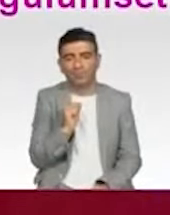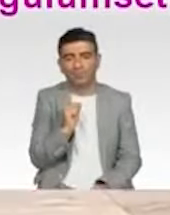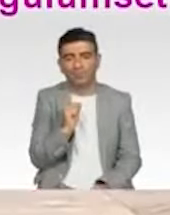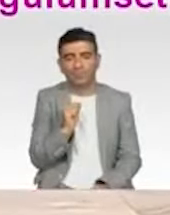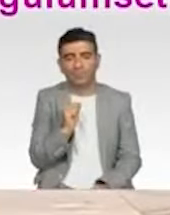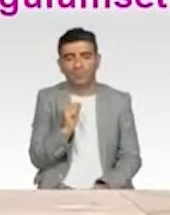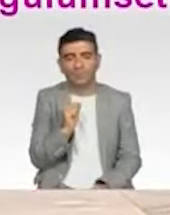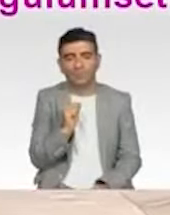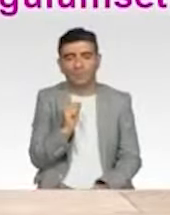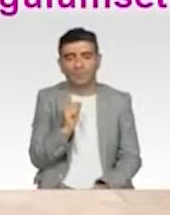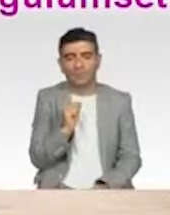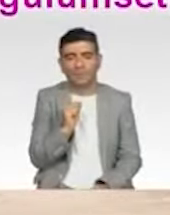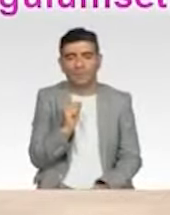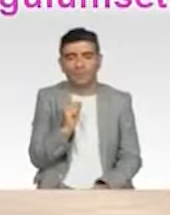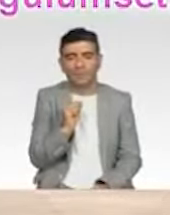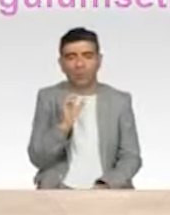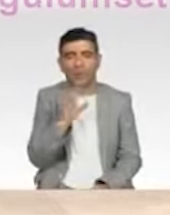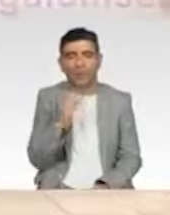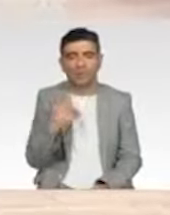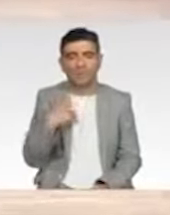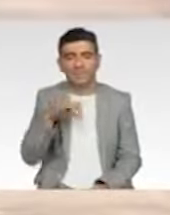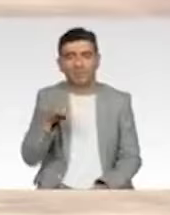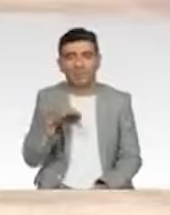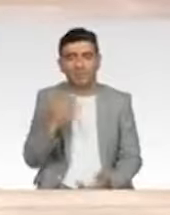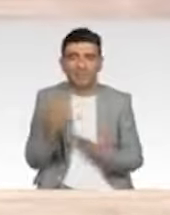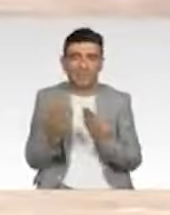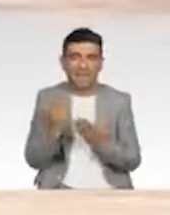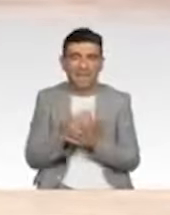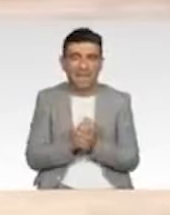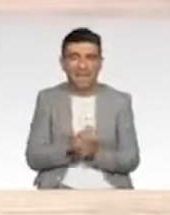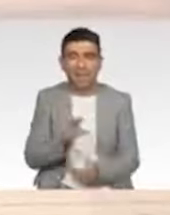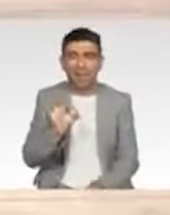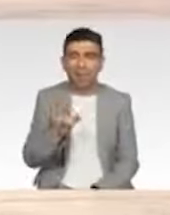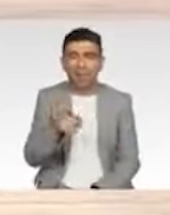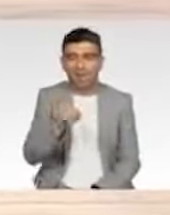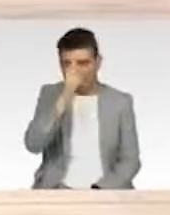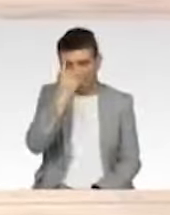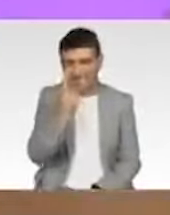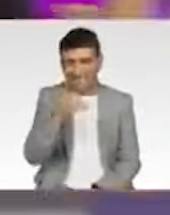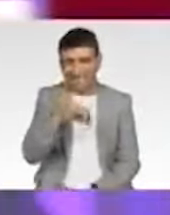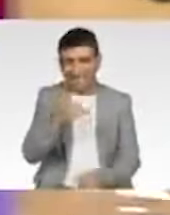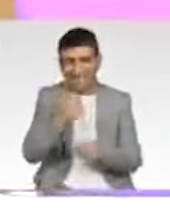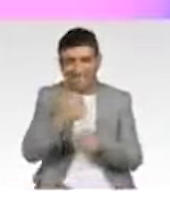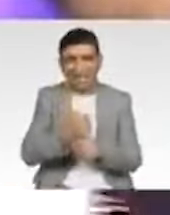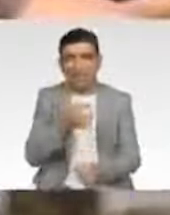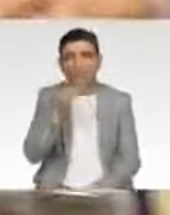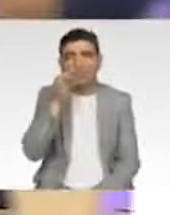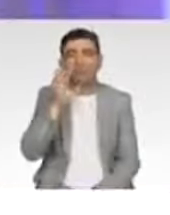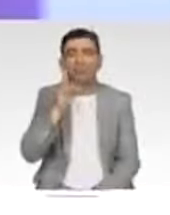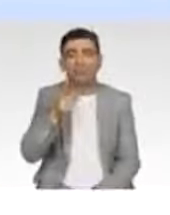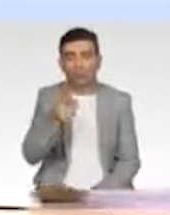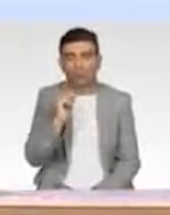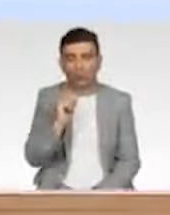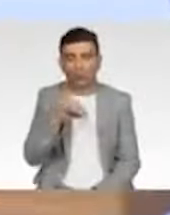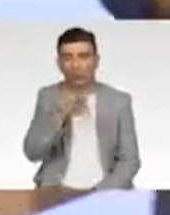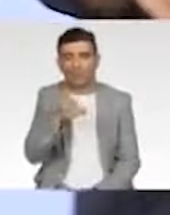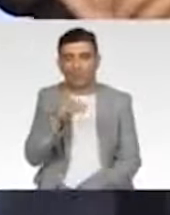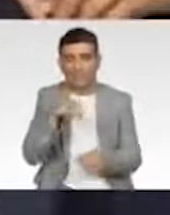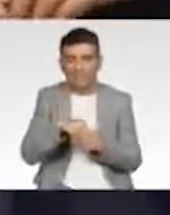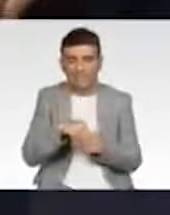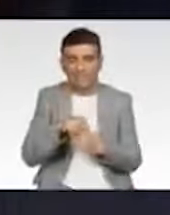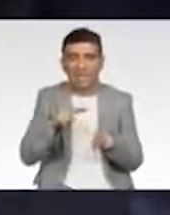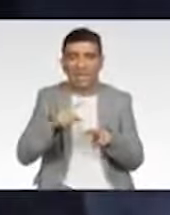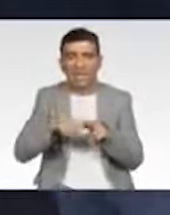Yapamıyorum da. Hocam bizim çayımız mesela böyle sadece demli olarak içmiyoruz. Çay içinde